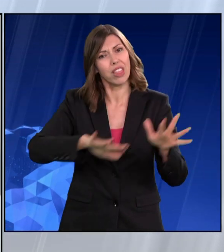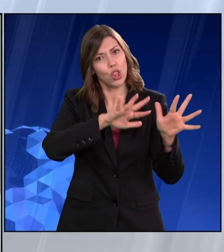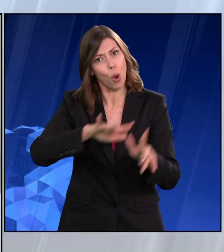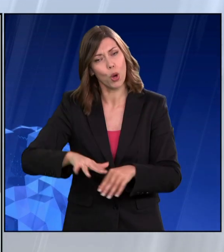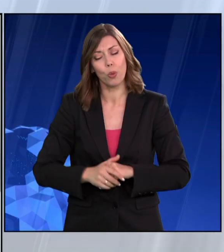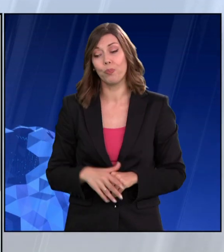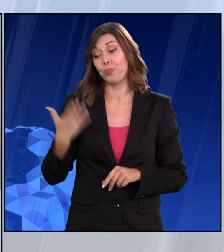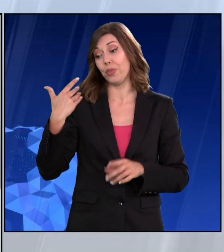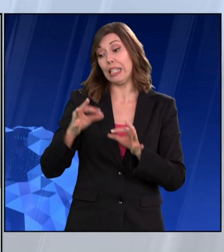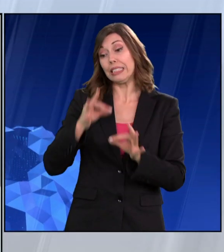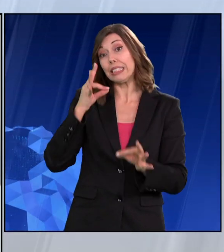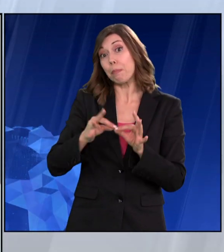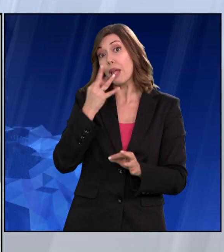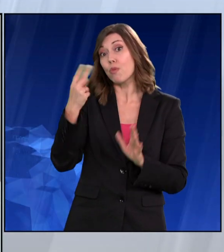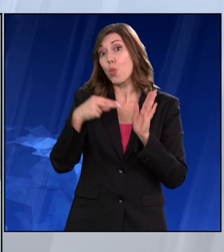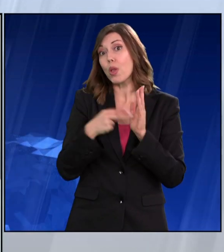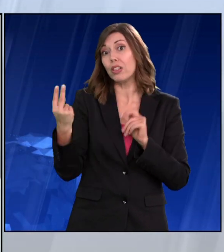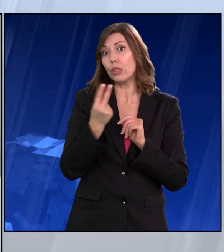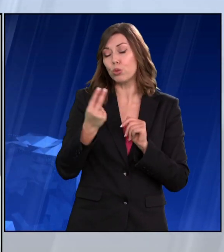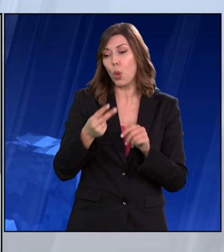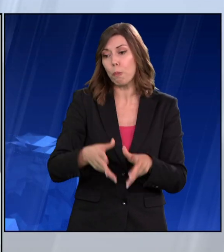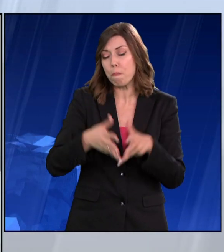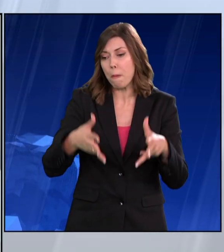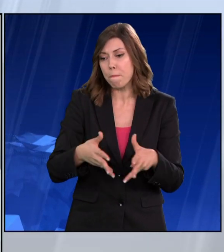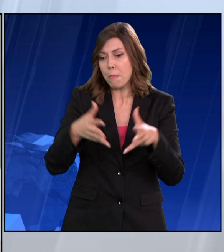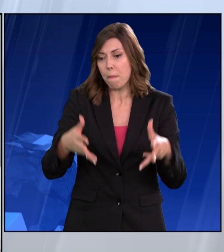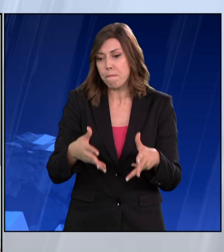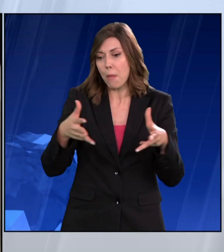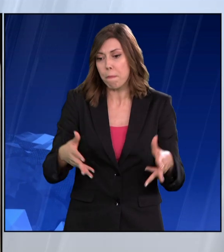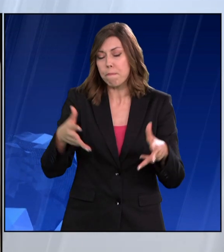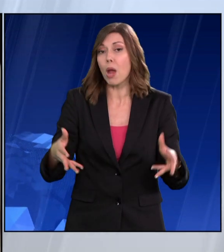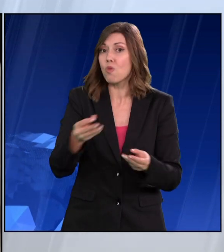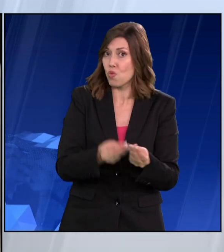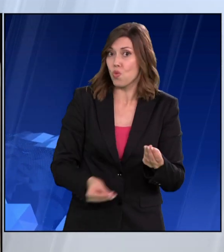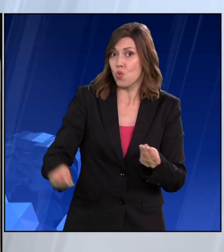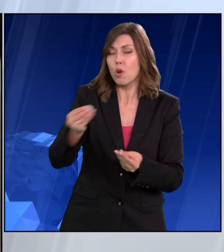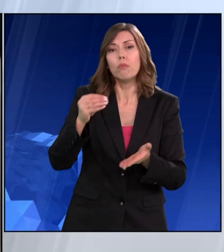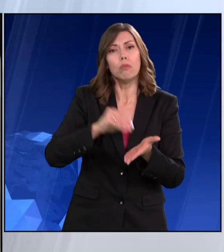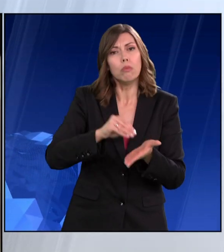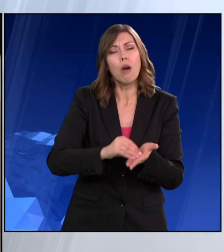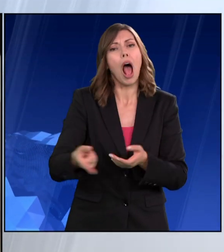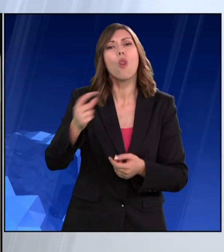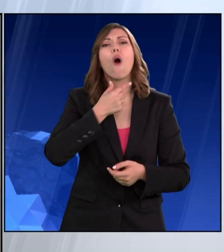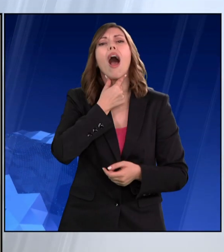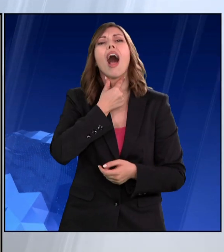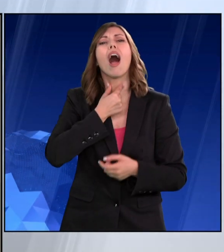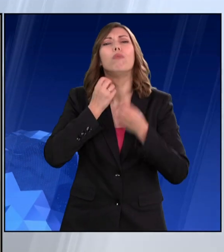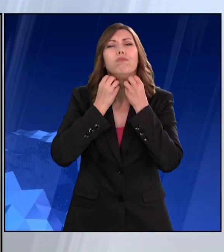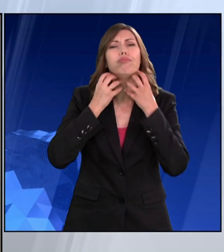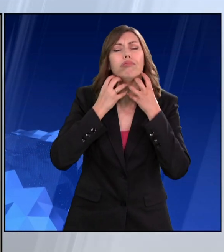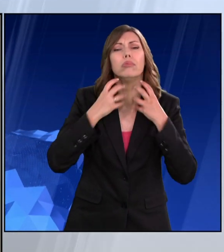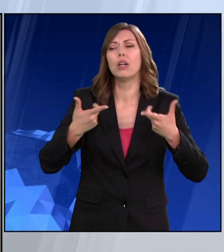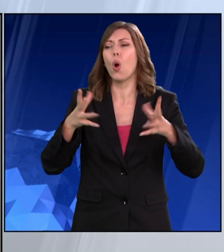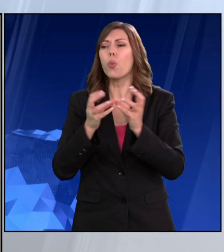έχει αυξήσει τα κρούσματά του, όπως και άλλοι 4-5 ιοί και βακτήρια, όπως είναι ο αδενοϊός, όπως είναι ο αναπνευστικός